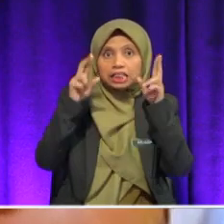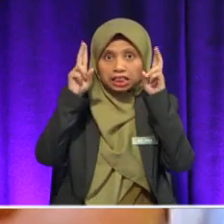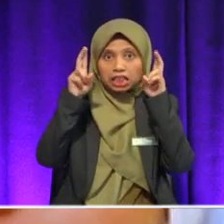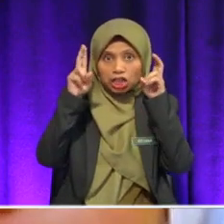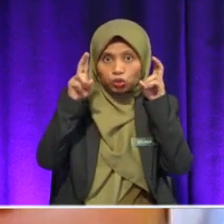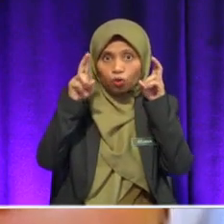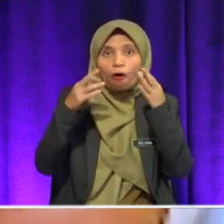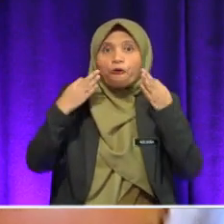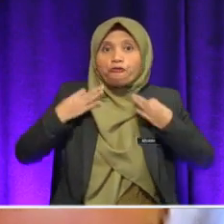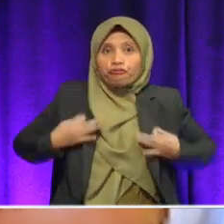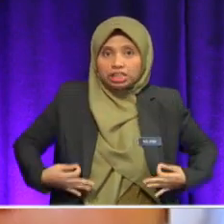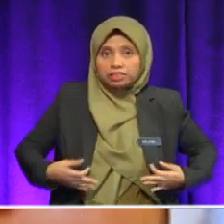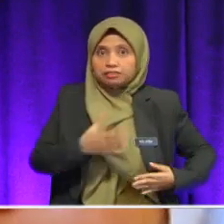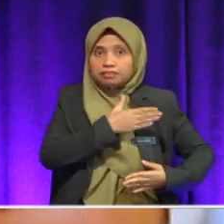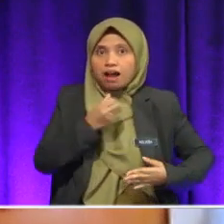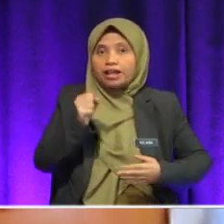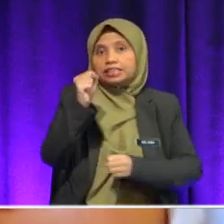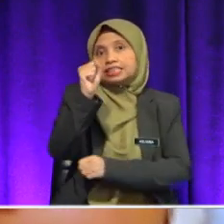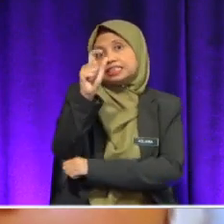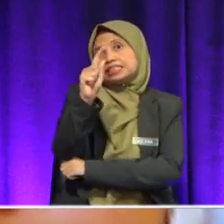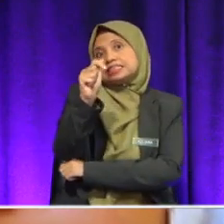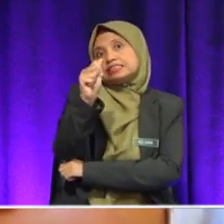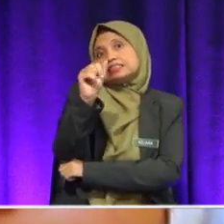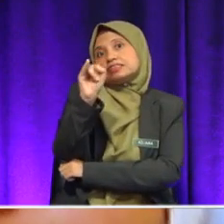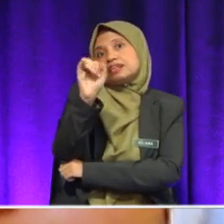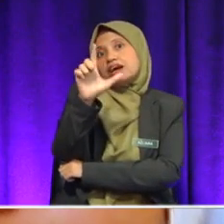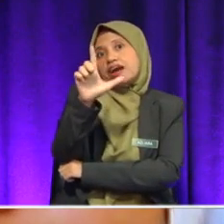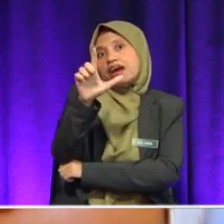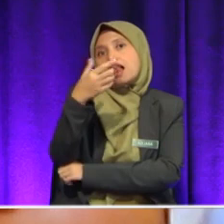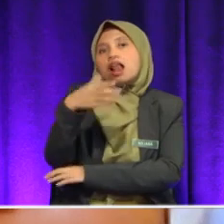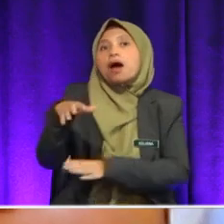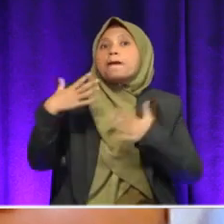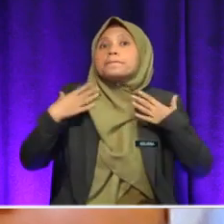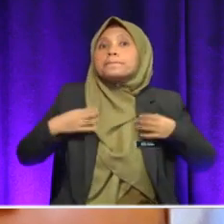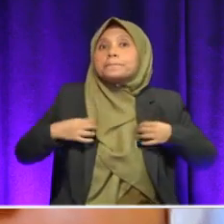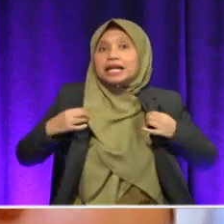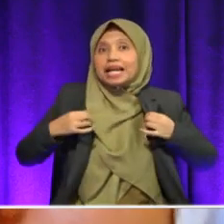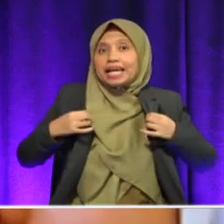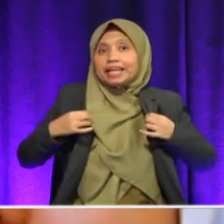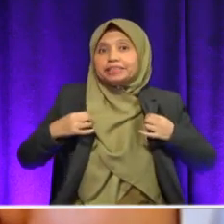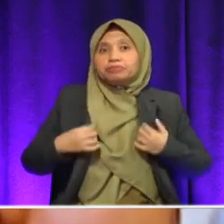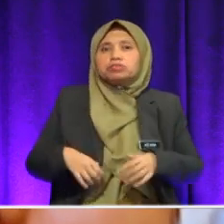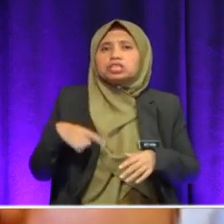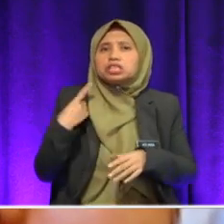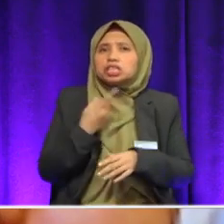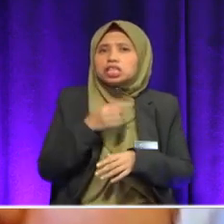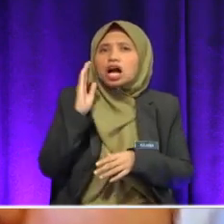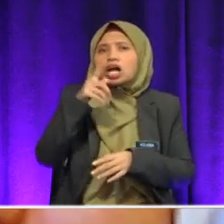fashion dan style pakaian fashion dan style pakaian yang tak dapat dipisahkan kita